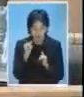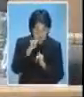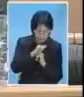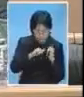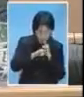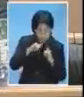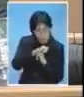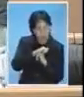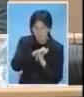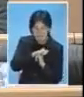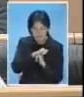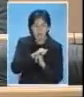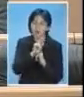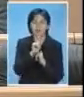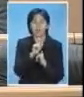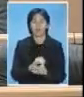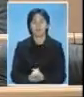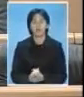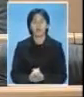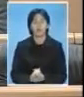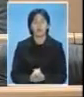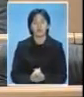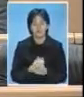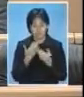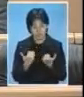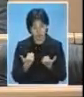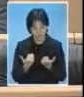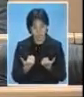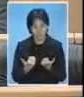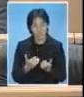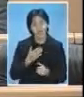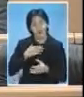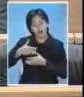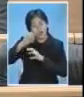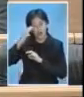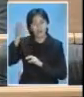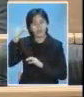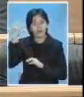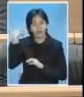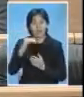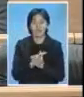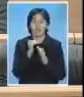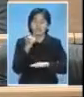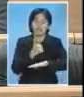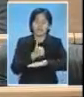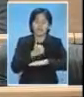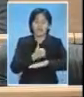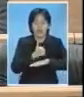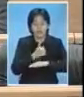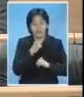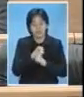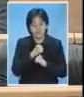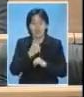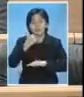ครับที่สำคัญมากกว่านั้นก็คือว่าวันนี้พอเวลากลับไปดูคนที่อยู่ในระดับผู้บริหารที่นั่งอยู่ข้างบ